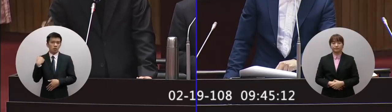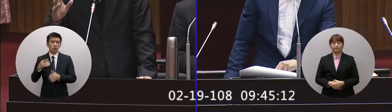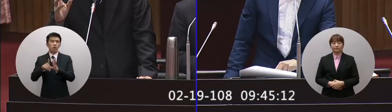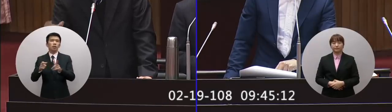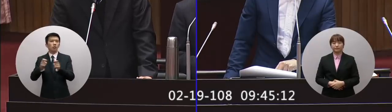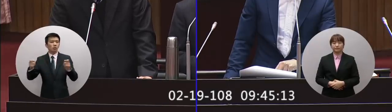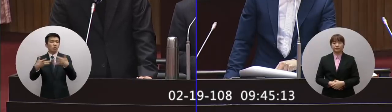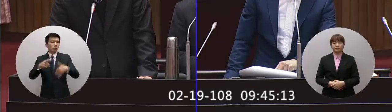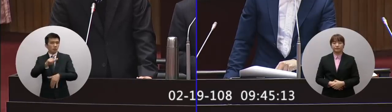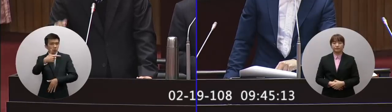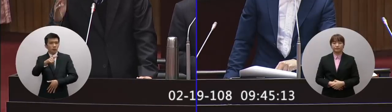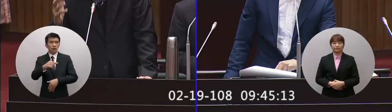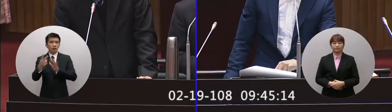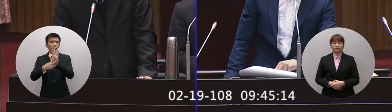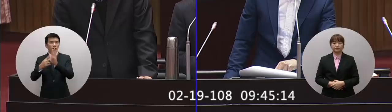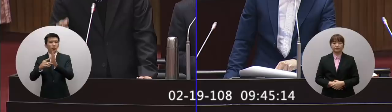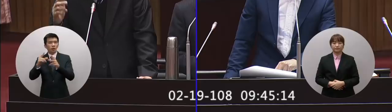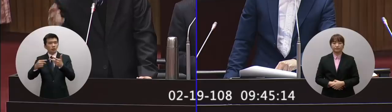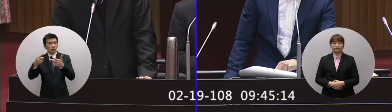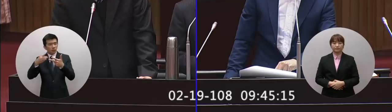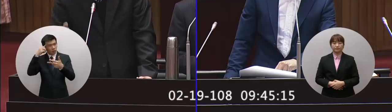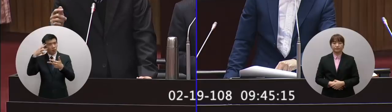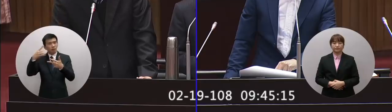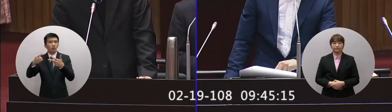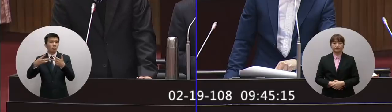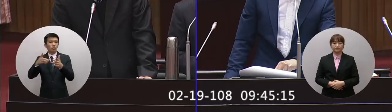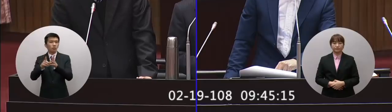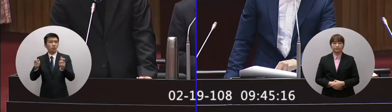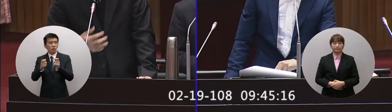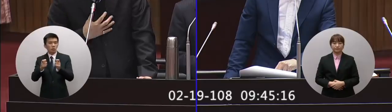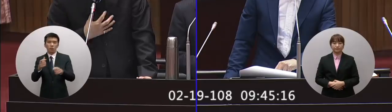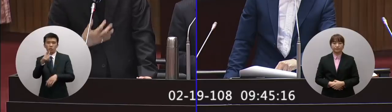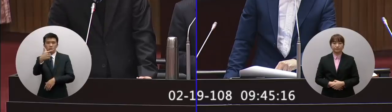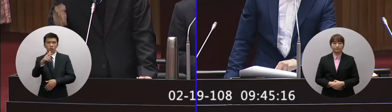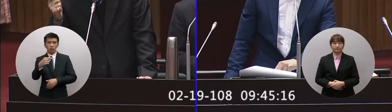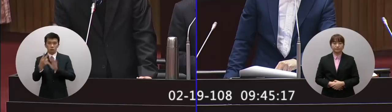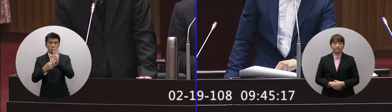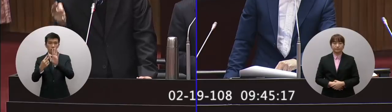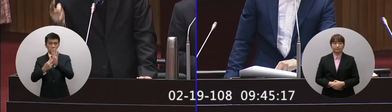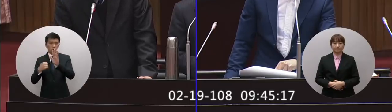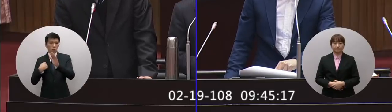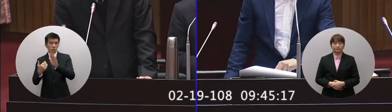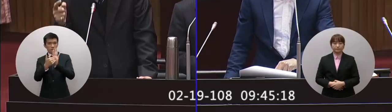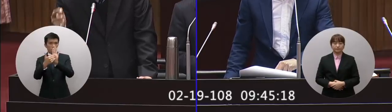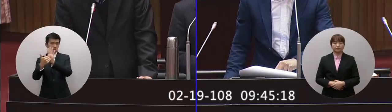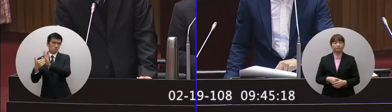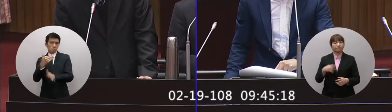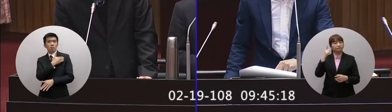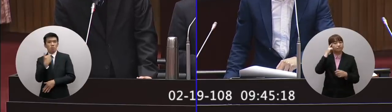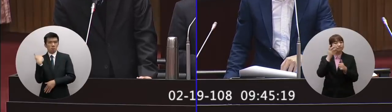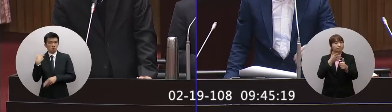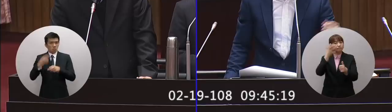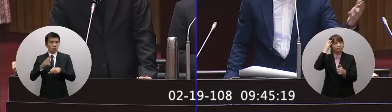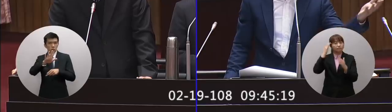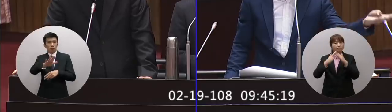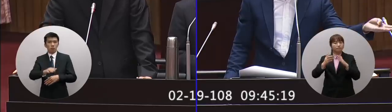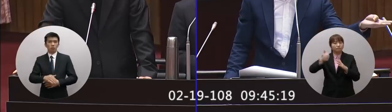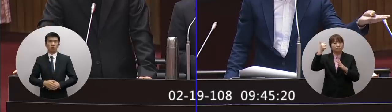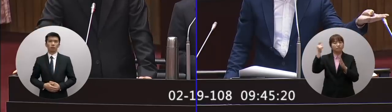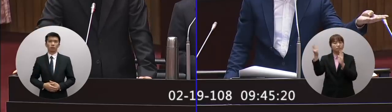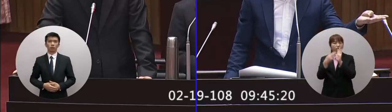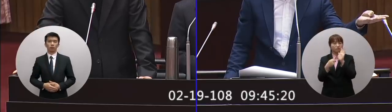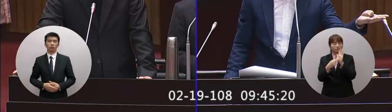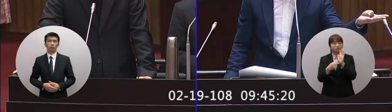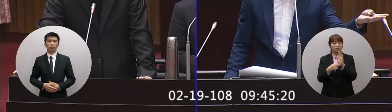问题，不能把它量化，说是两天或两周或者两个月。我个人看法，我们绝对有能力，有信心。 那请问柯市长讲